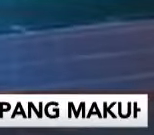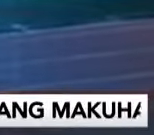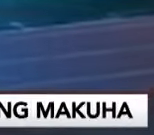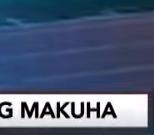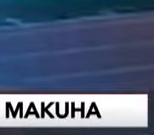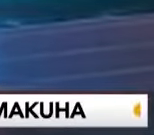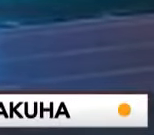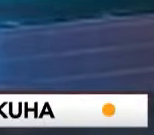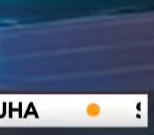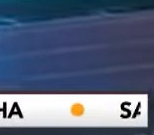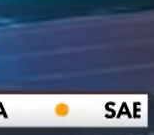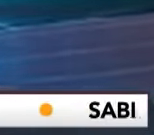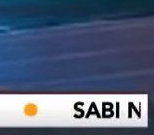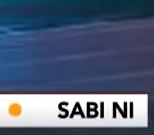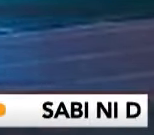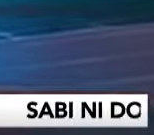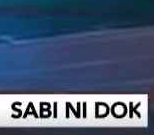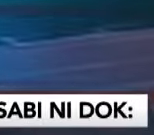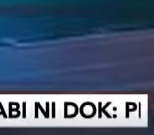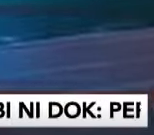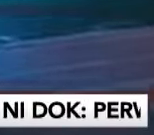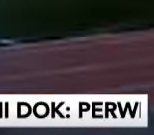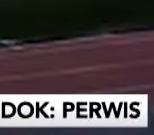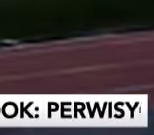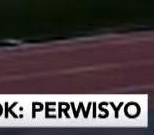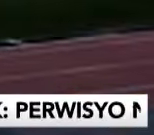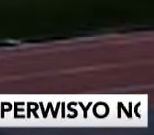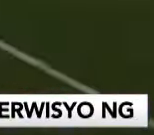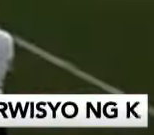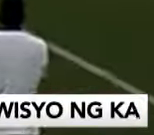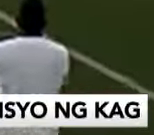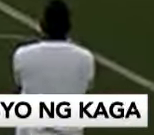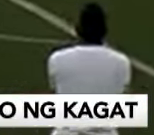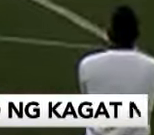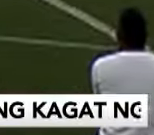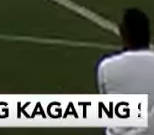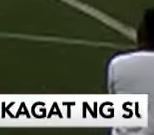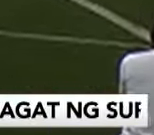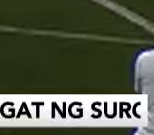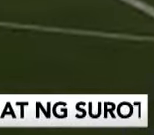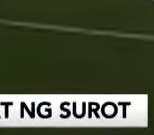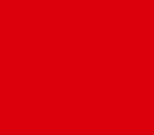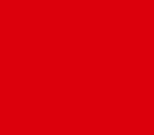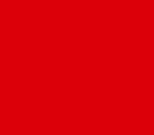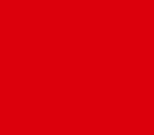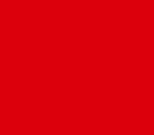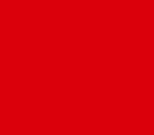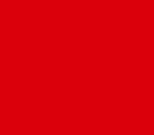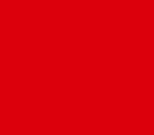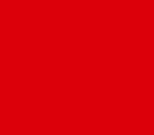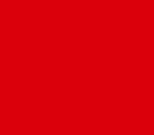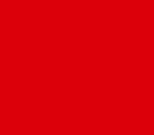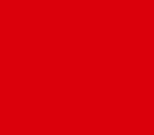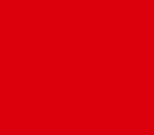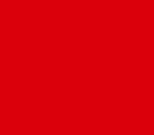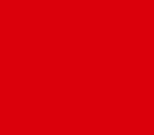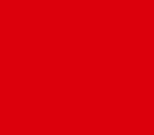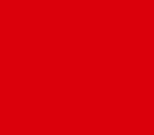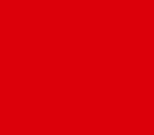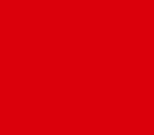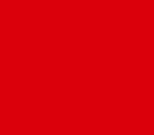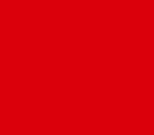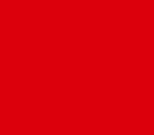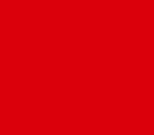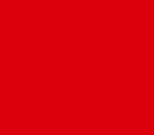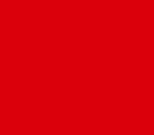striker na si Jerrit Holtmann. Nagbabalita mula sa frontline, Dave Abuel, News 5. Mga kapatid, Maui David